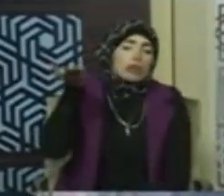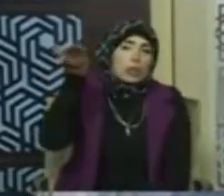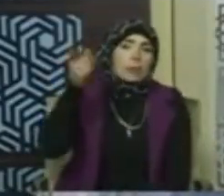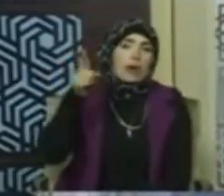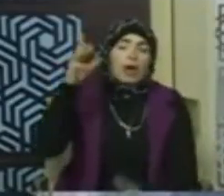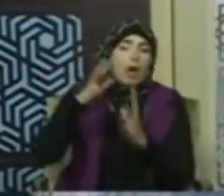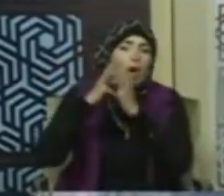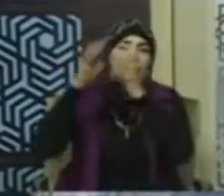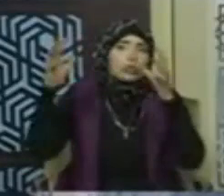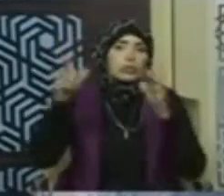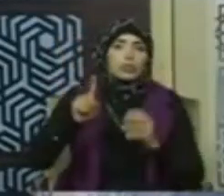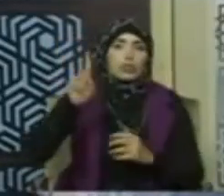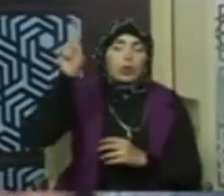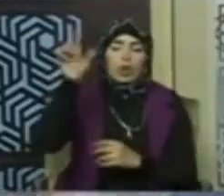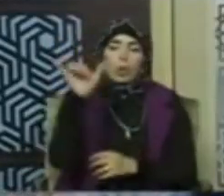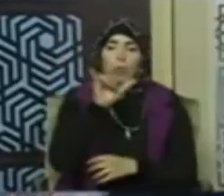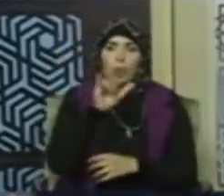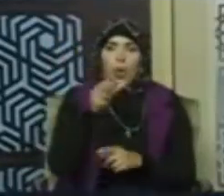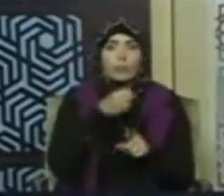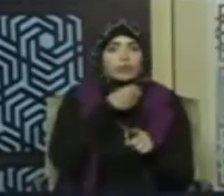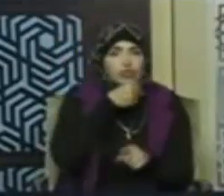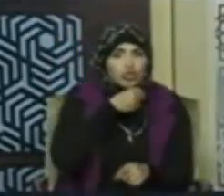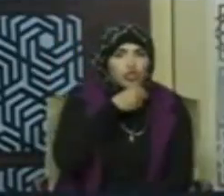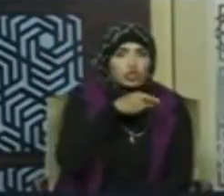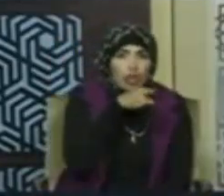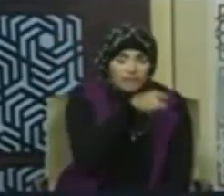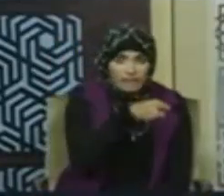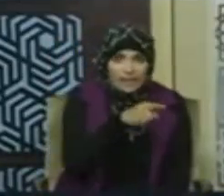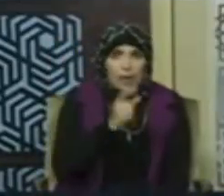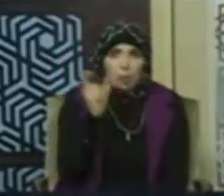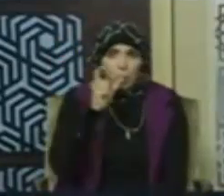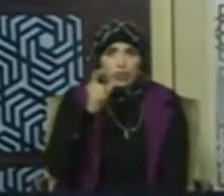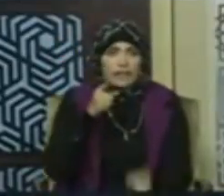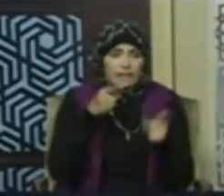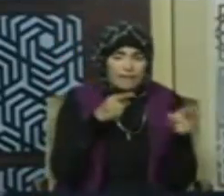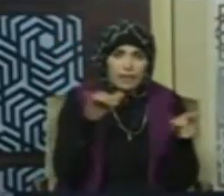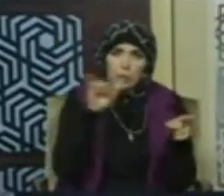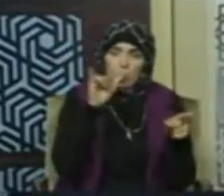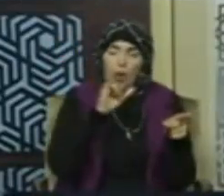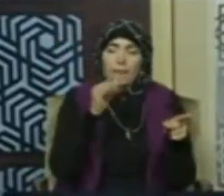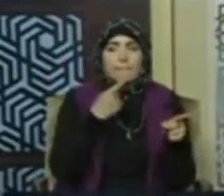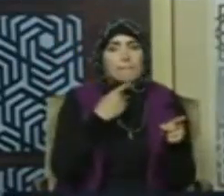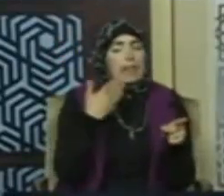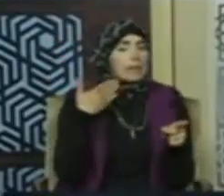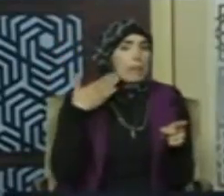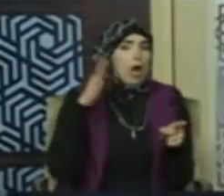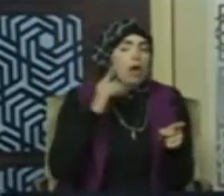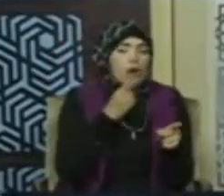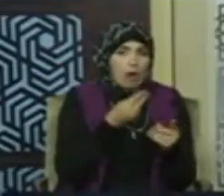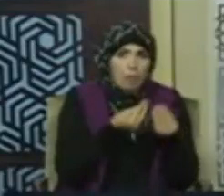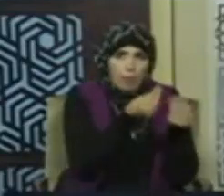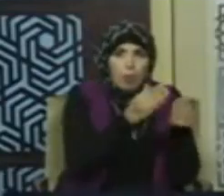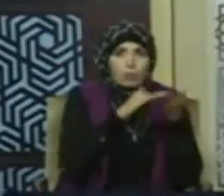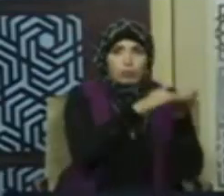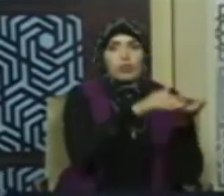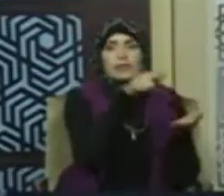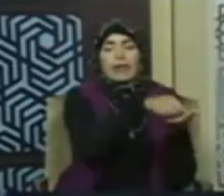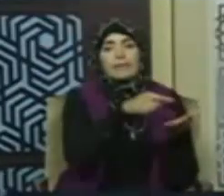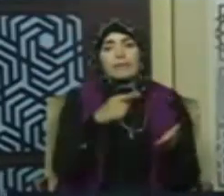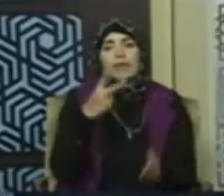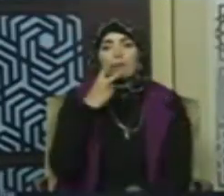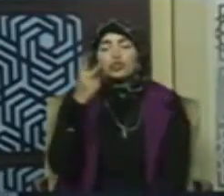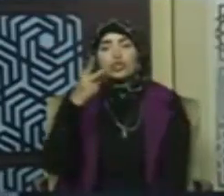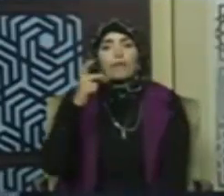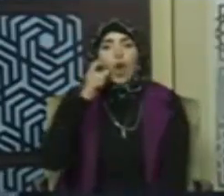إن من إجلال الله إن من تعظيم الله إكرام ذي الشيبة المسلم. ولما رأى سيدنا عمر بن الخطاب رجلا مسنا من أهل